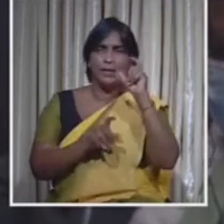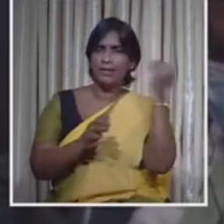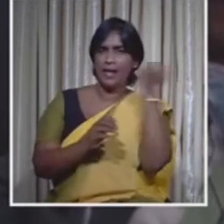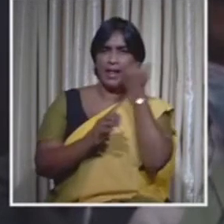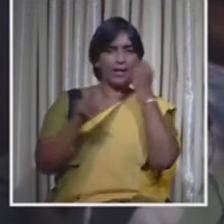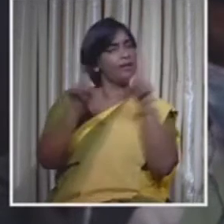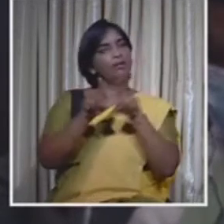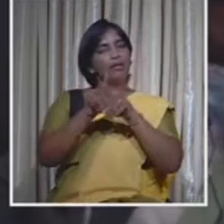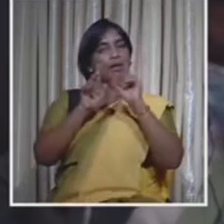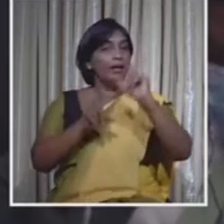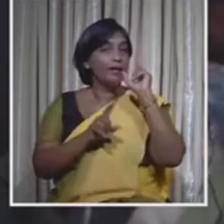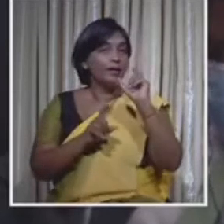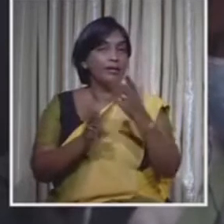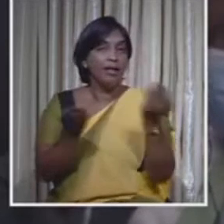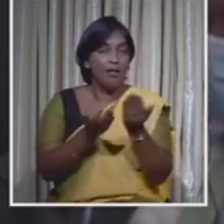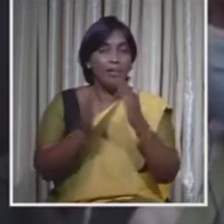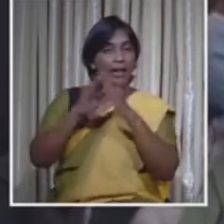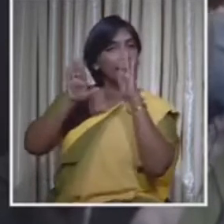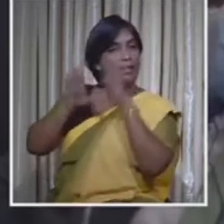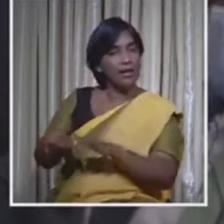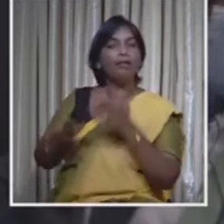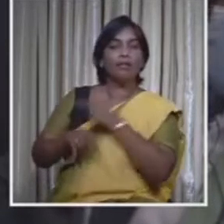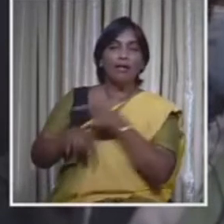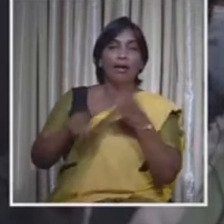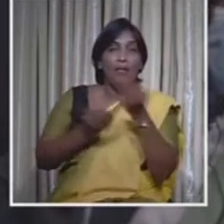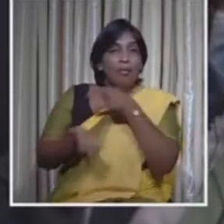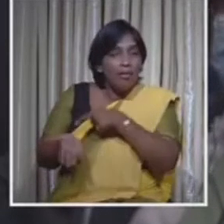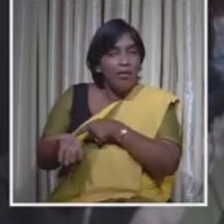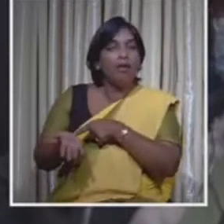ලෙඩෙක් වගේ පිළිකා දරුවා ගෙදර තියාගෙන ඒ